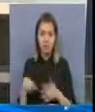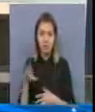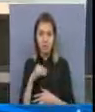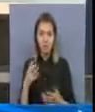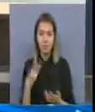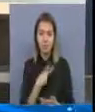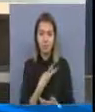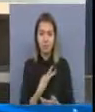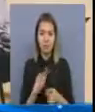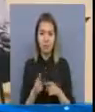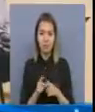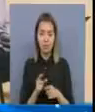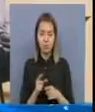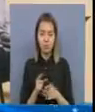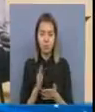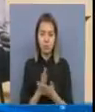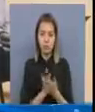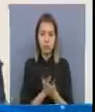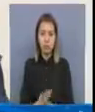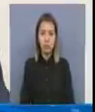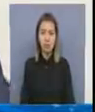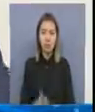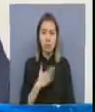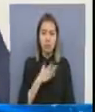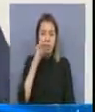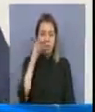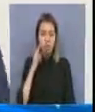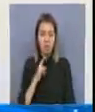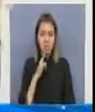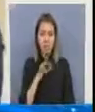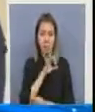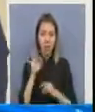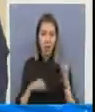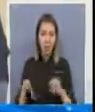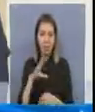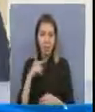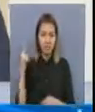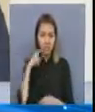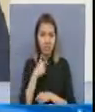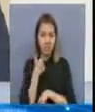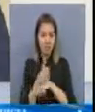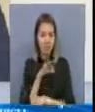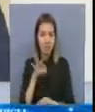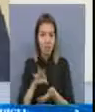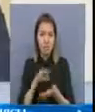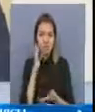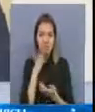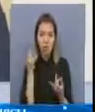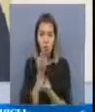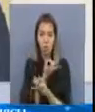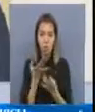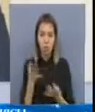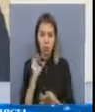үмітін арқалаған 100-ге тарта өнерпаз қатысты. Мен қазақтың жобасын өткізгендерде ең бірінші мақсаты ұлттық өнерді,